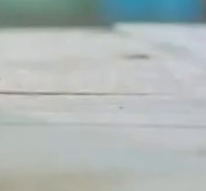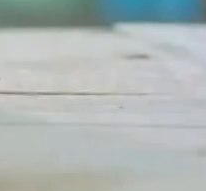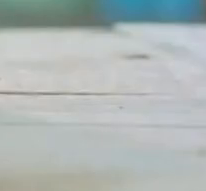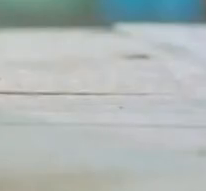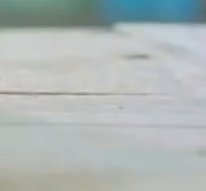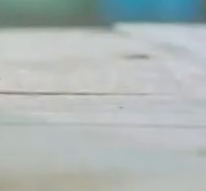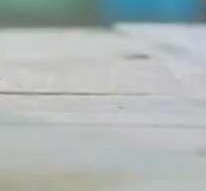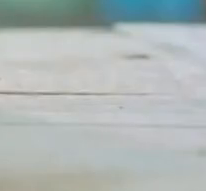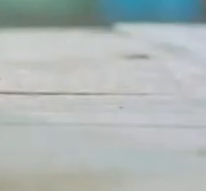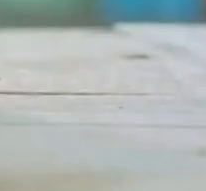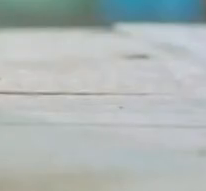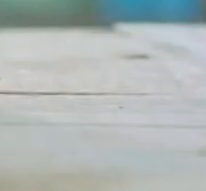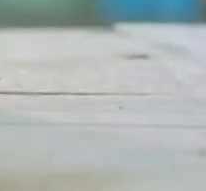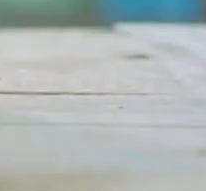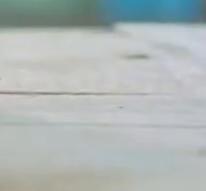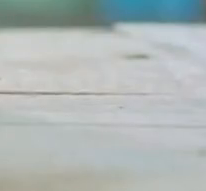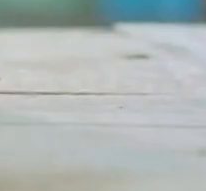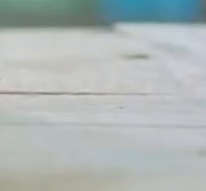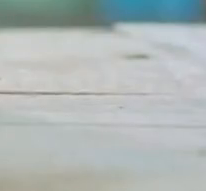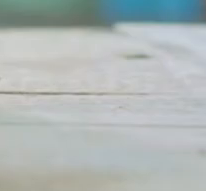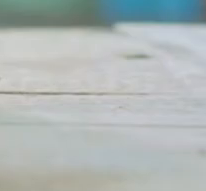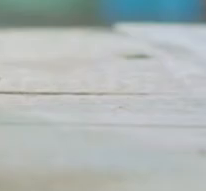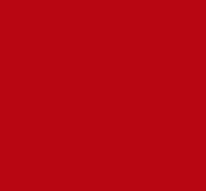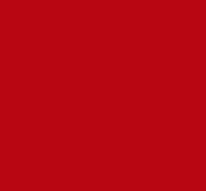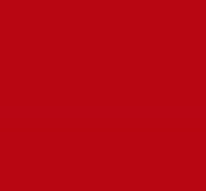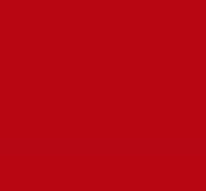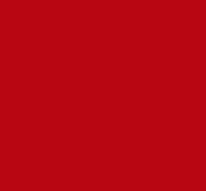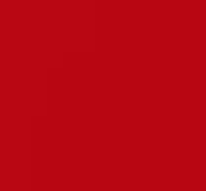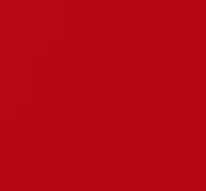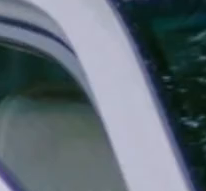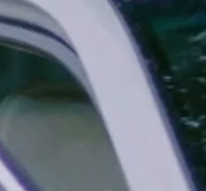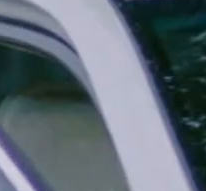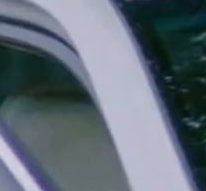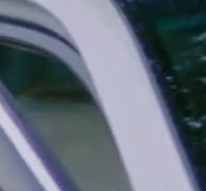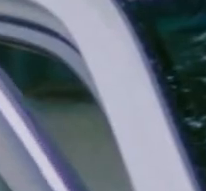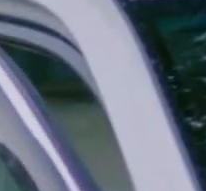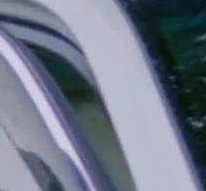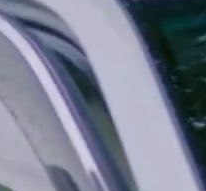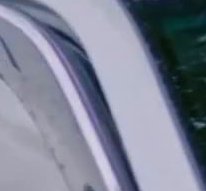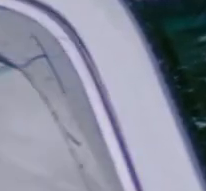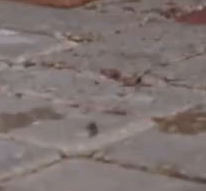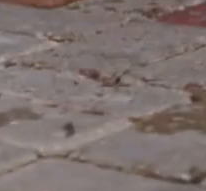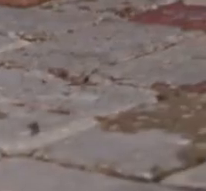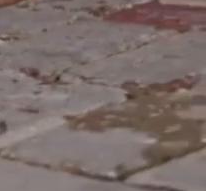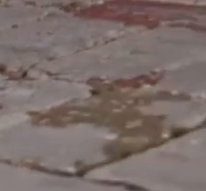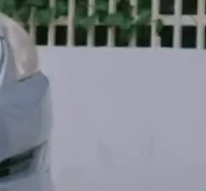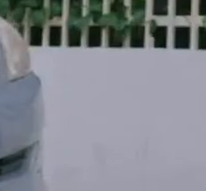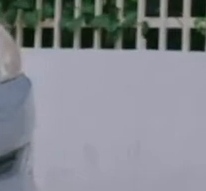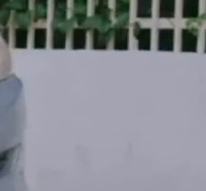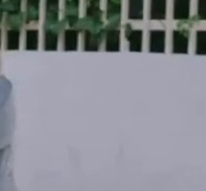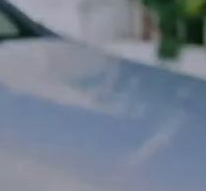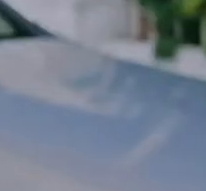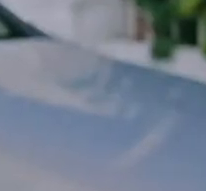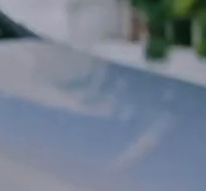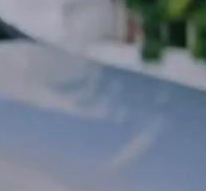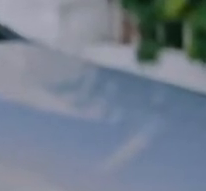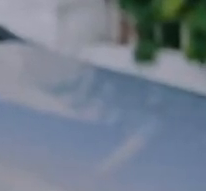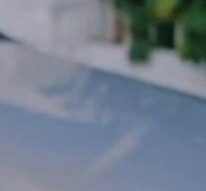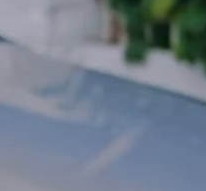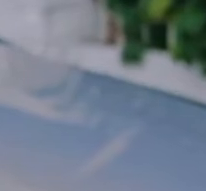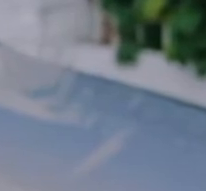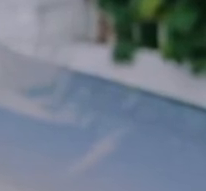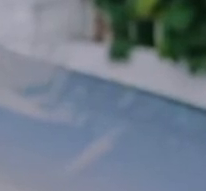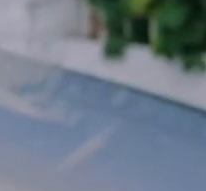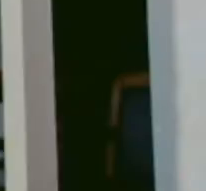Colgate Herbal kwa meno yenye nguvu na fizi zenye afya kiasili. Mimi ni kizazi digitali. Kizazi